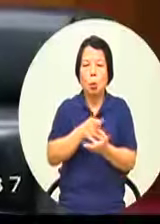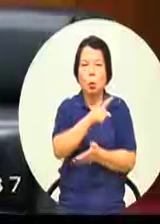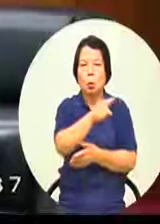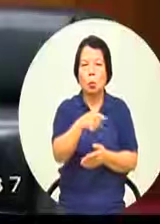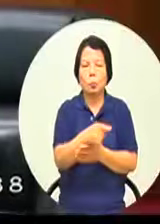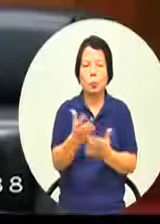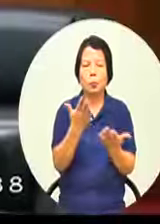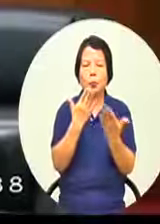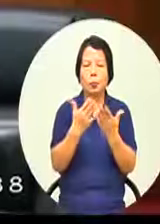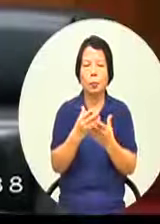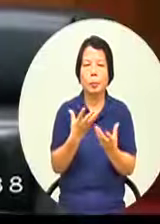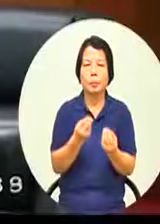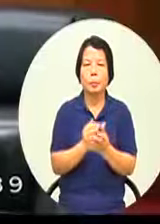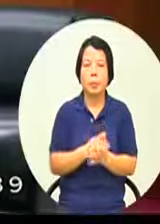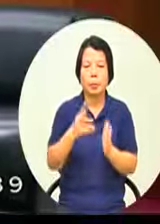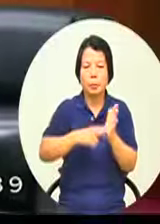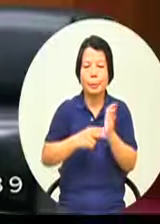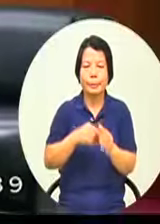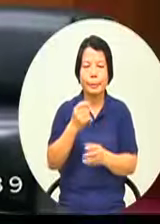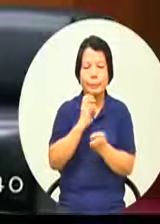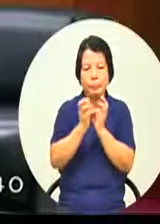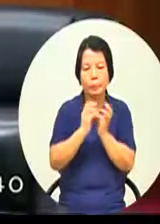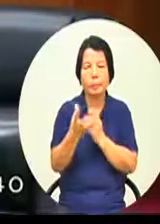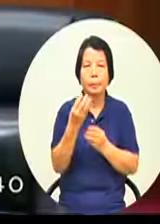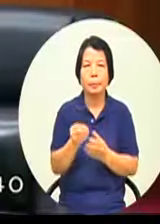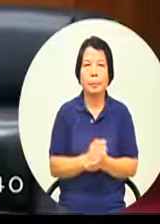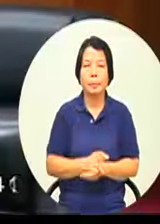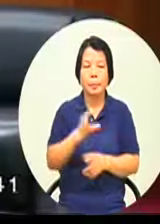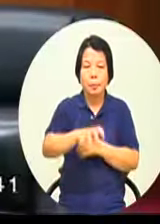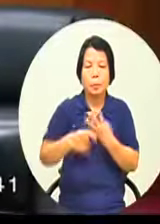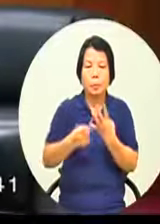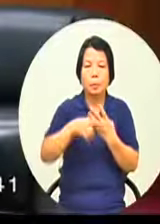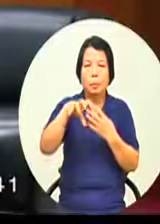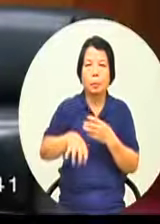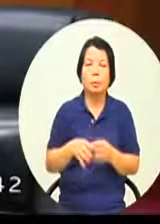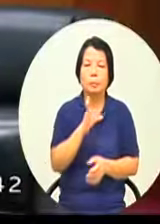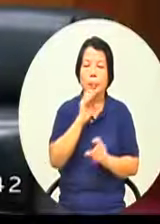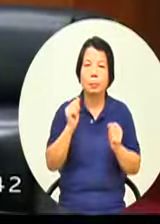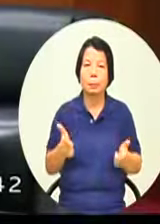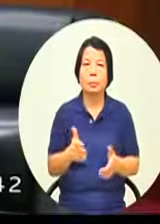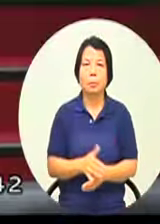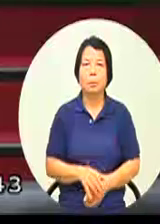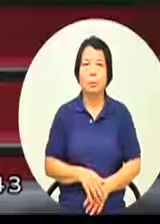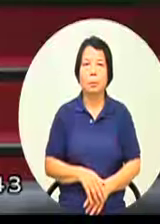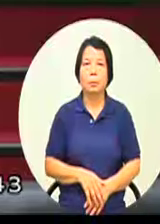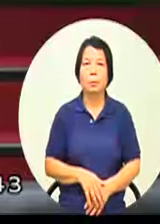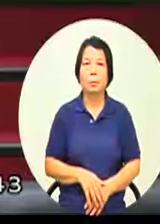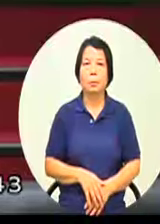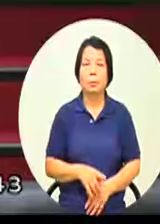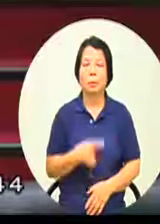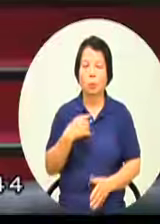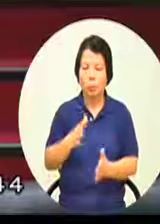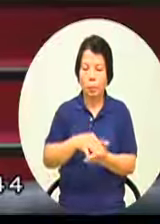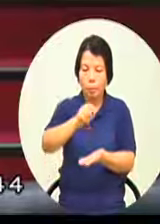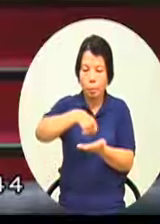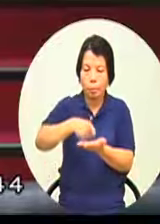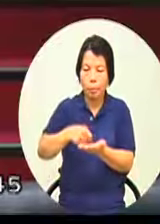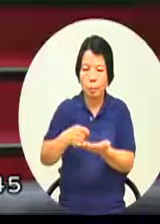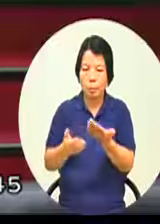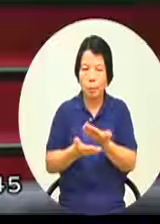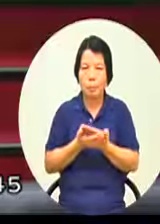办法全是我们想要的，是不是农业局也是一样了，我再用书面跟你